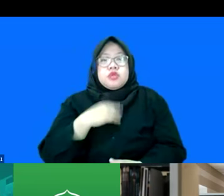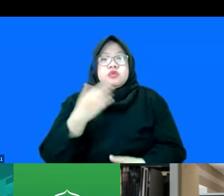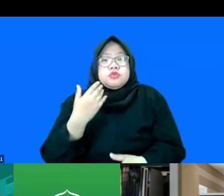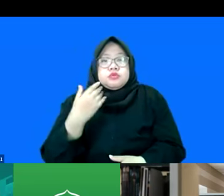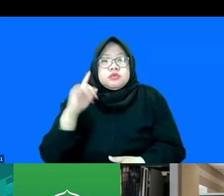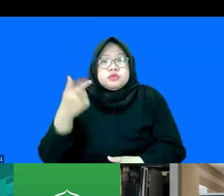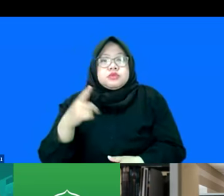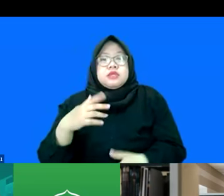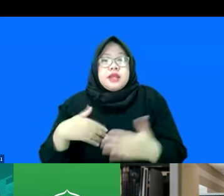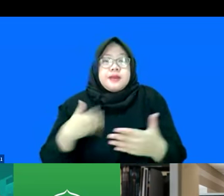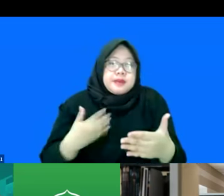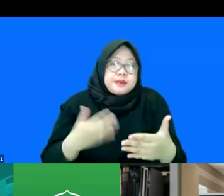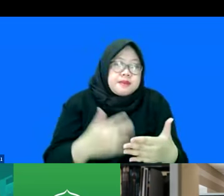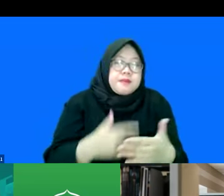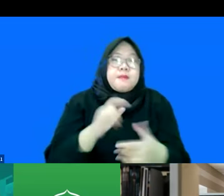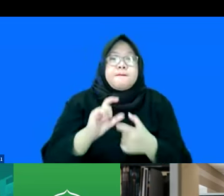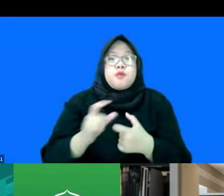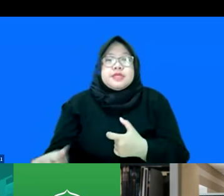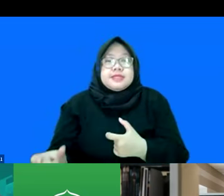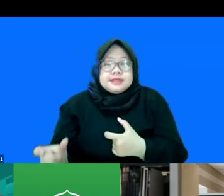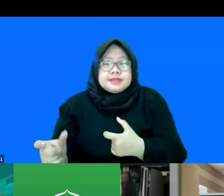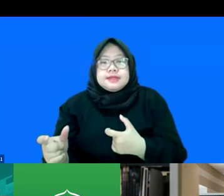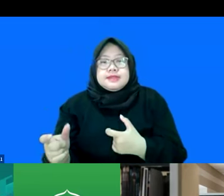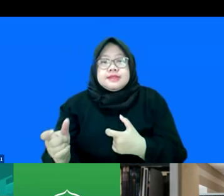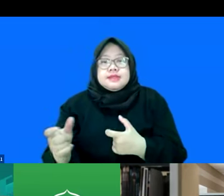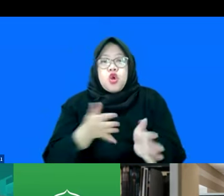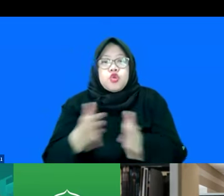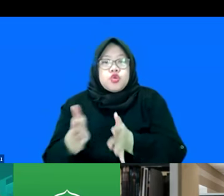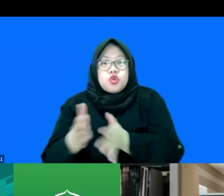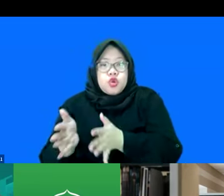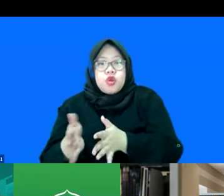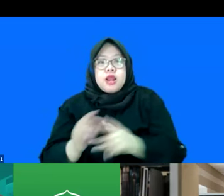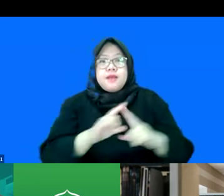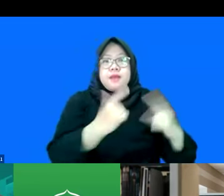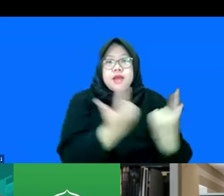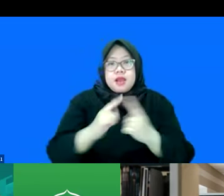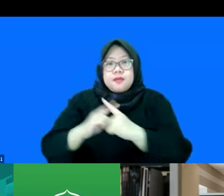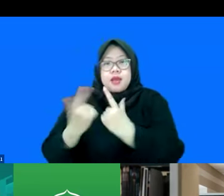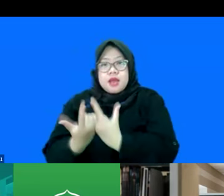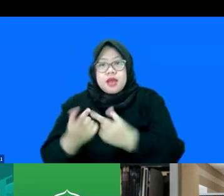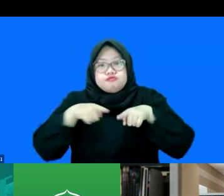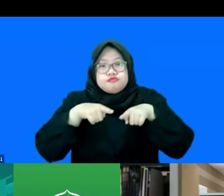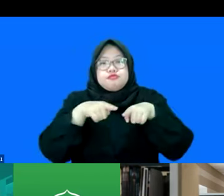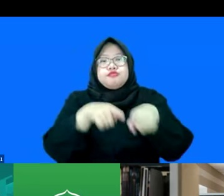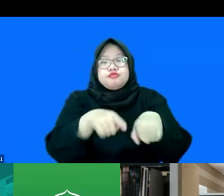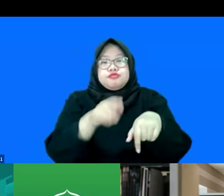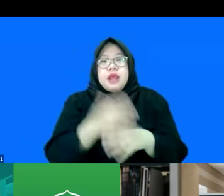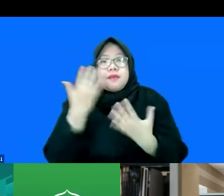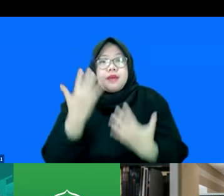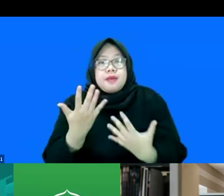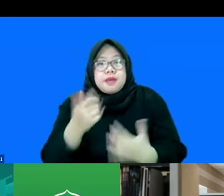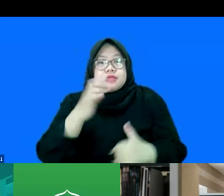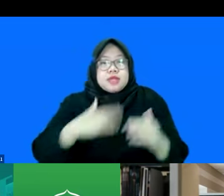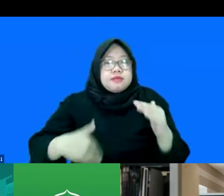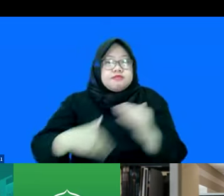apa namanya kontrol ya, kontrol antar lembaga yang kemudian berjalan. Jadi bagaimana itu dioptimalkan di pra penuntutan misalnya